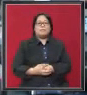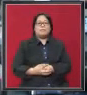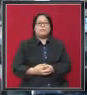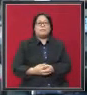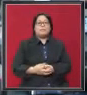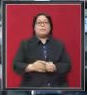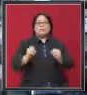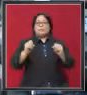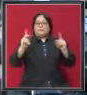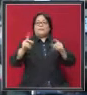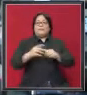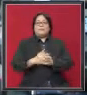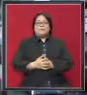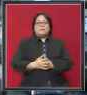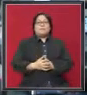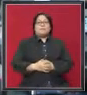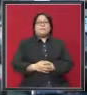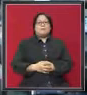Okey.